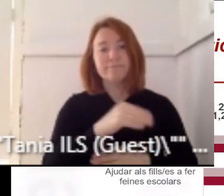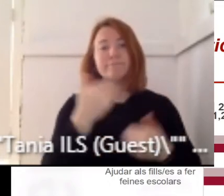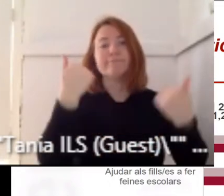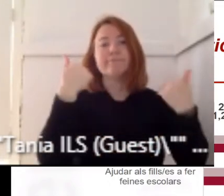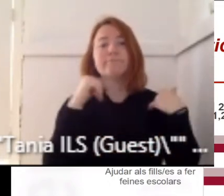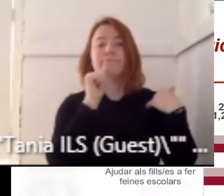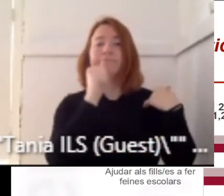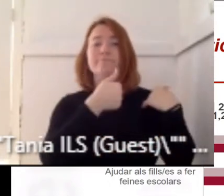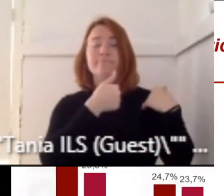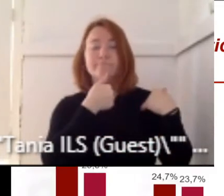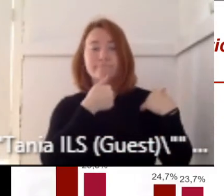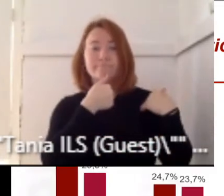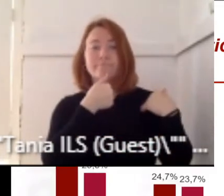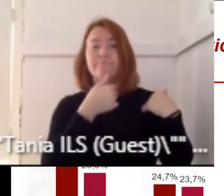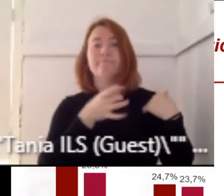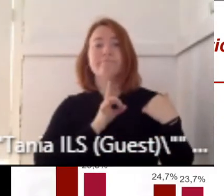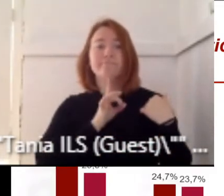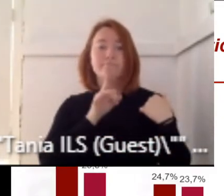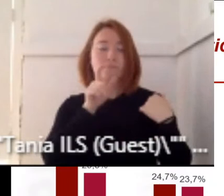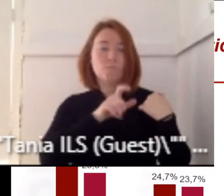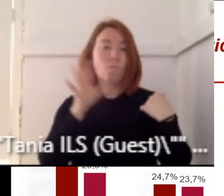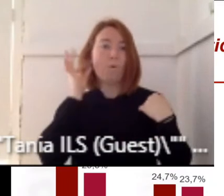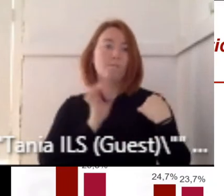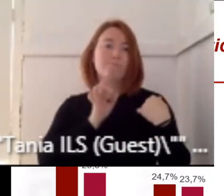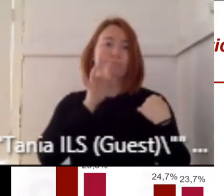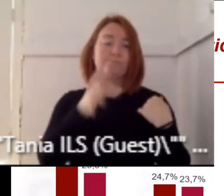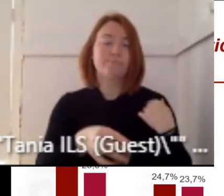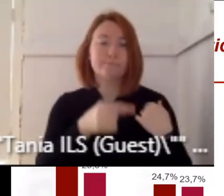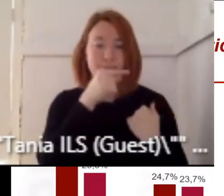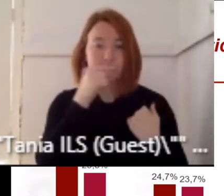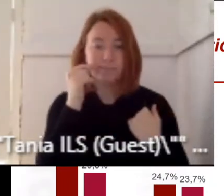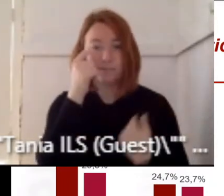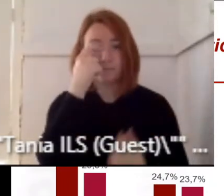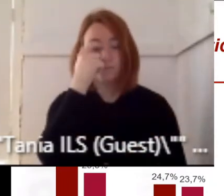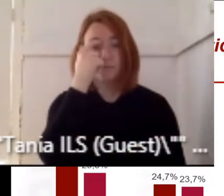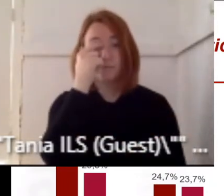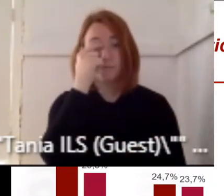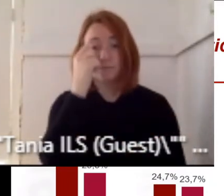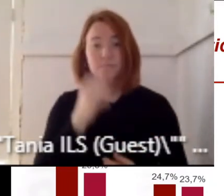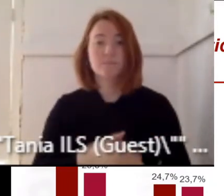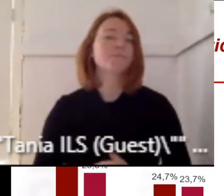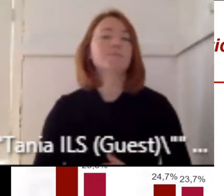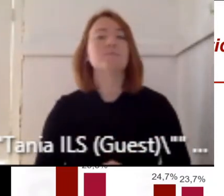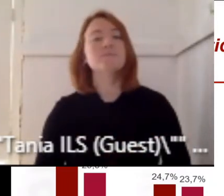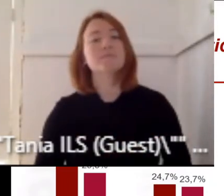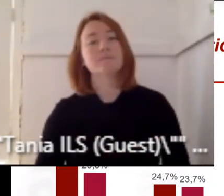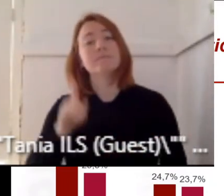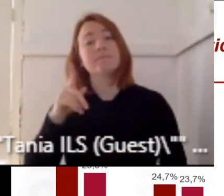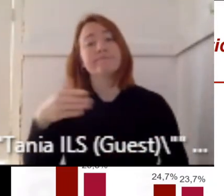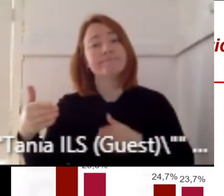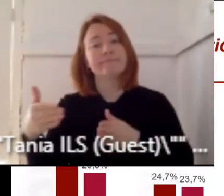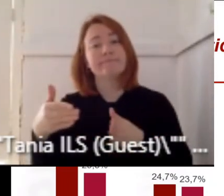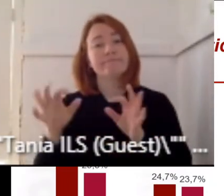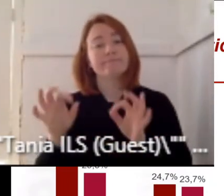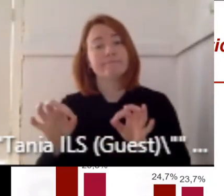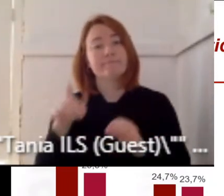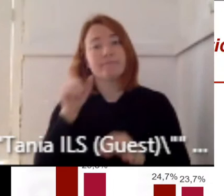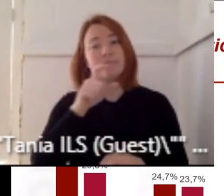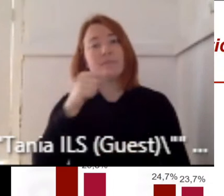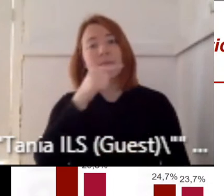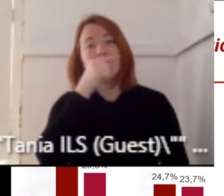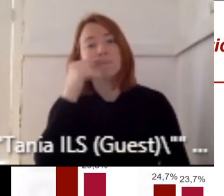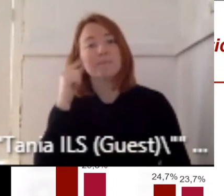molt majoritària sobre les dones. També, avançant una miqueta en aquesta línia, veiem que els homes indiquen haver